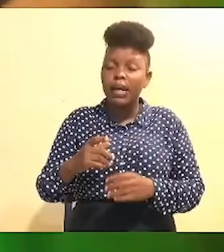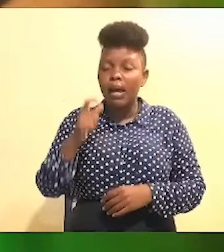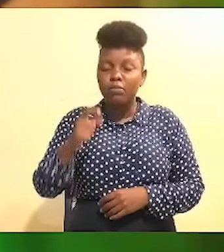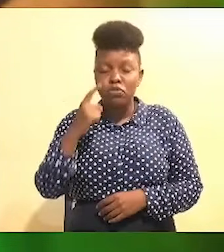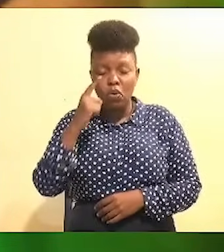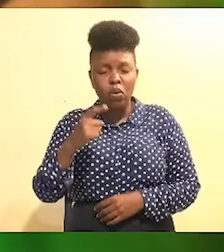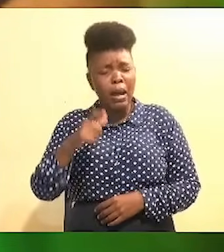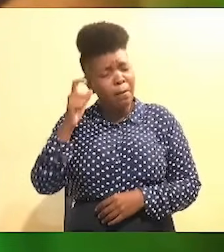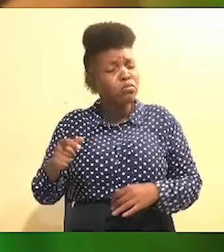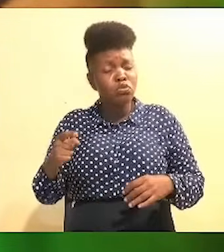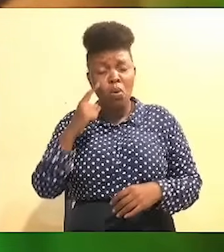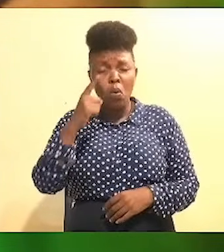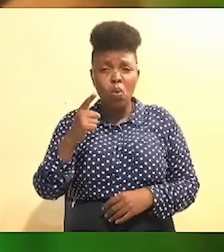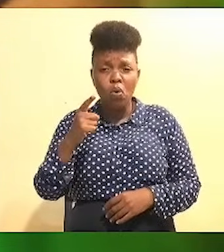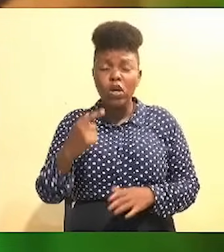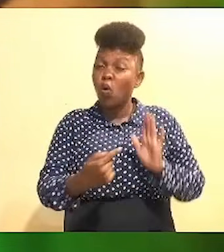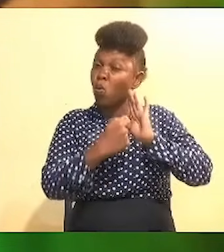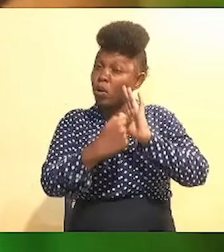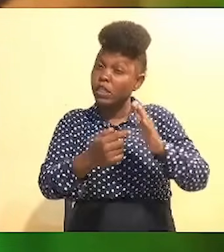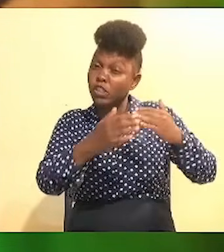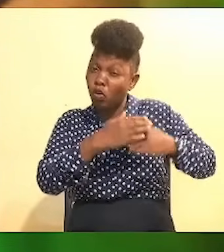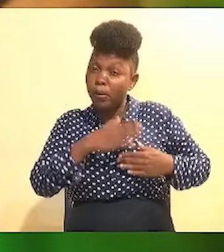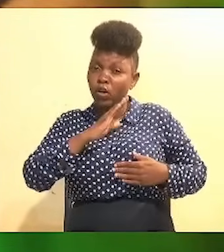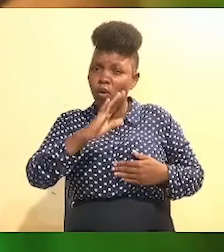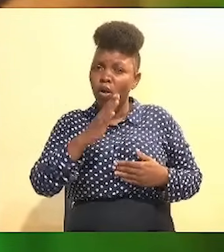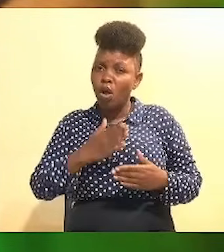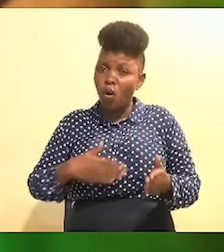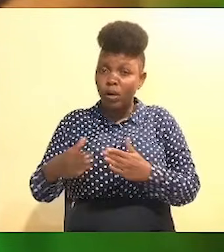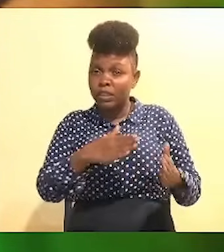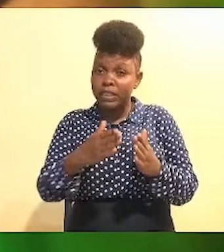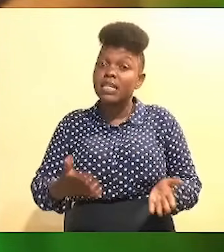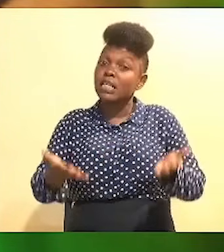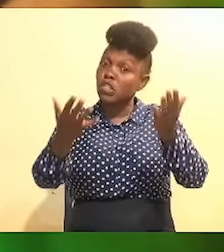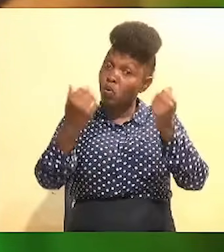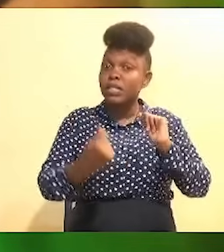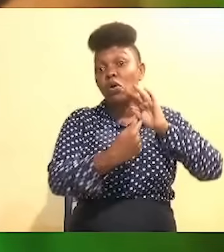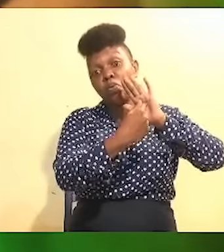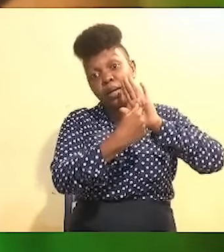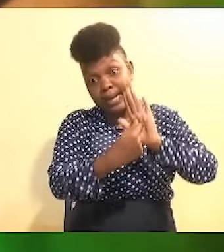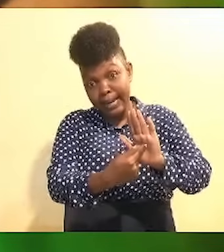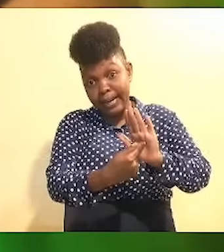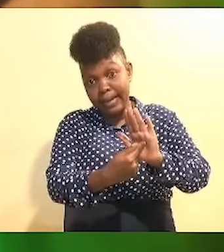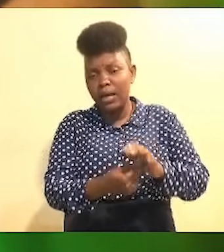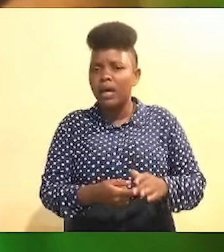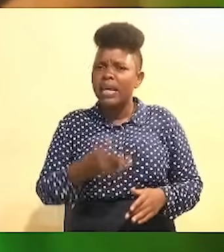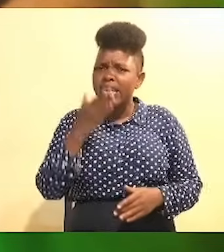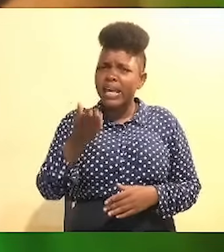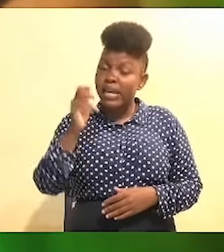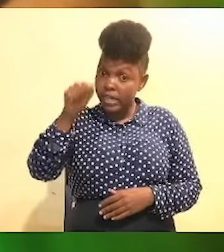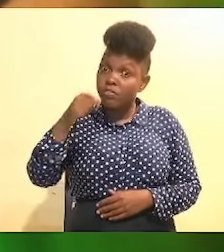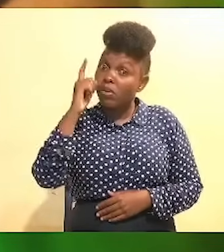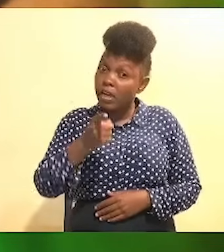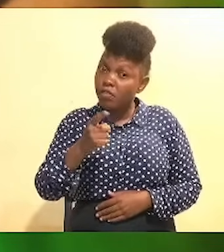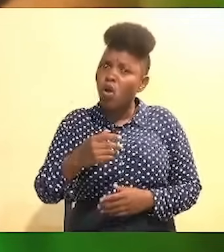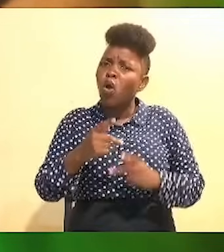wa kuona huonyesha upendo wake kwa njia zinazoweza kuonekana. Yaani yeye ndivyo alivyo.